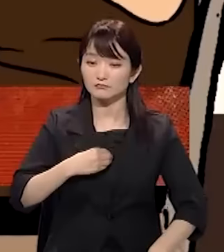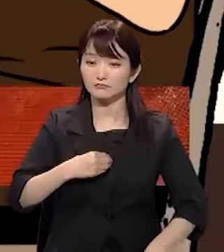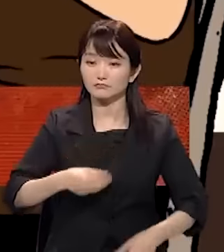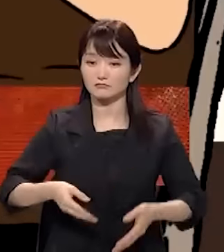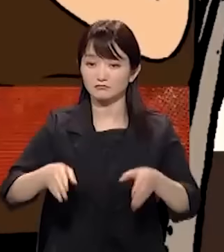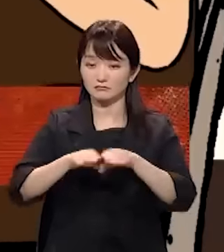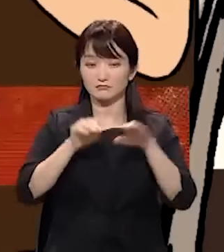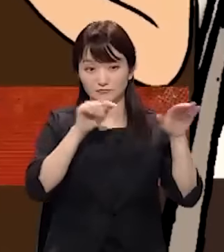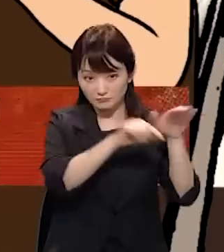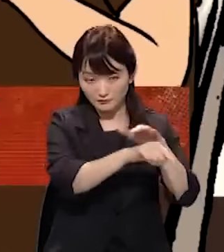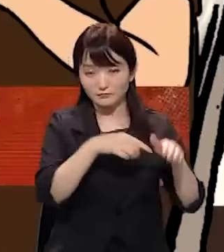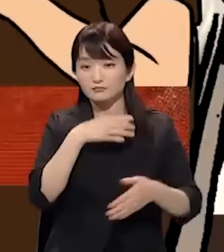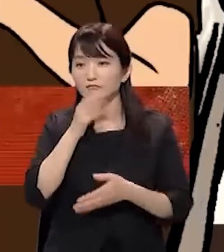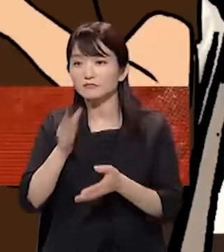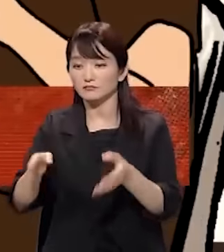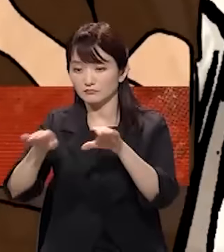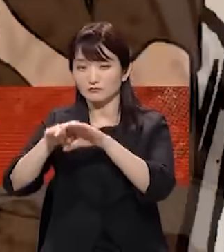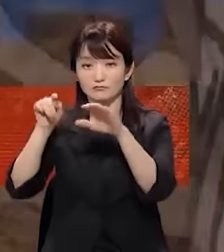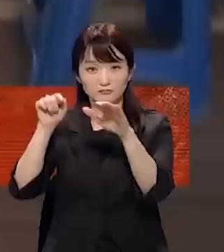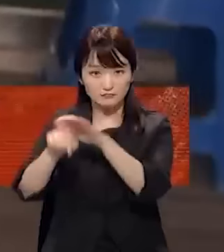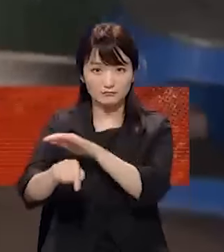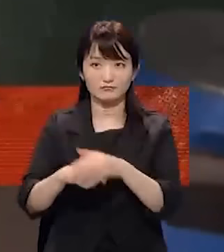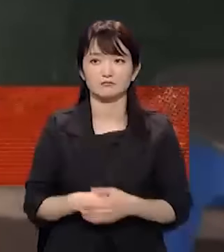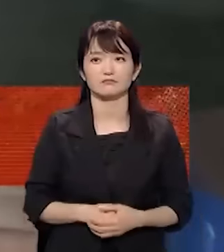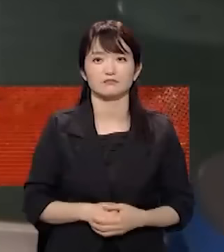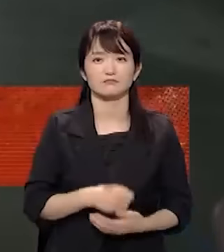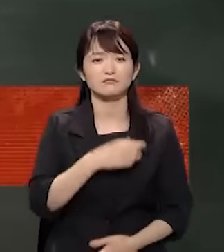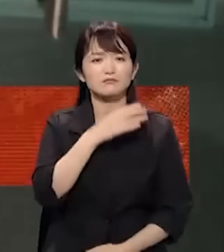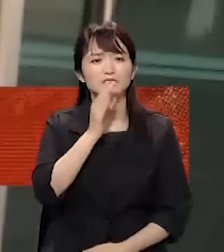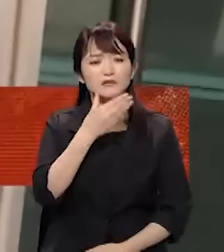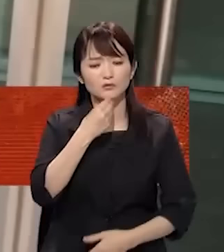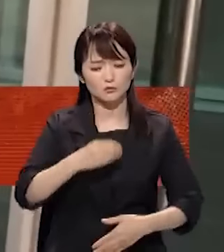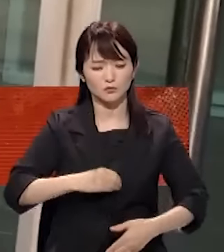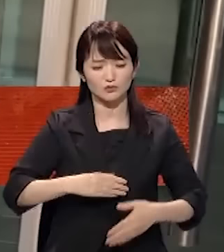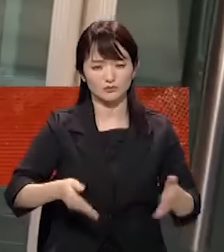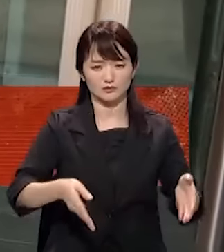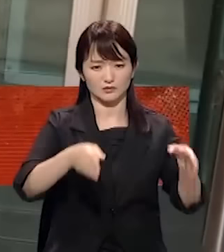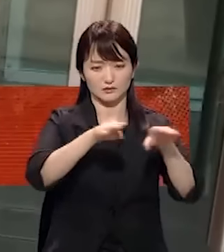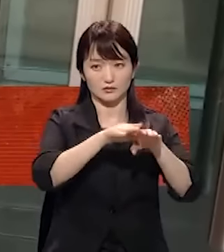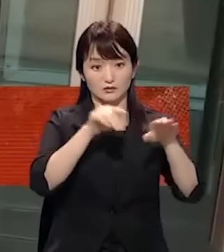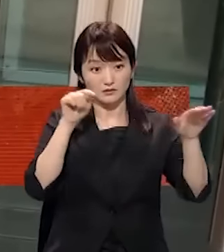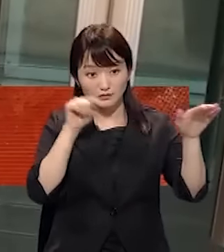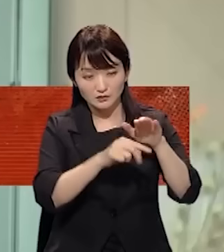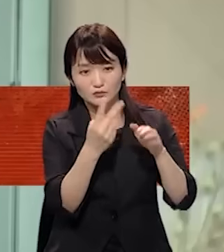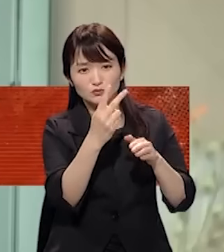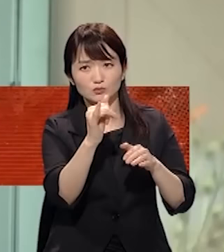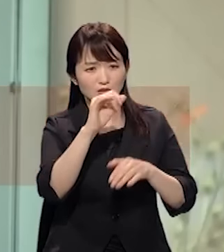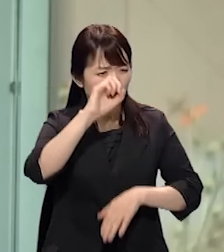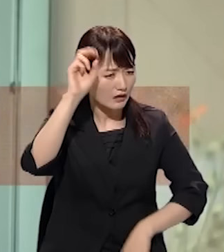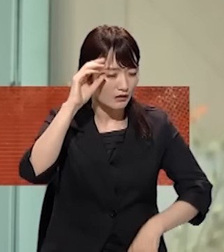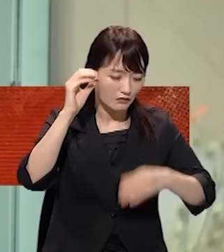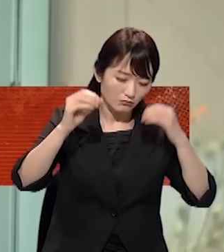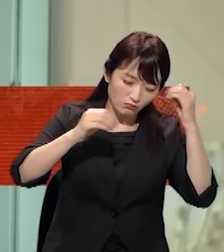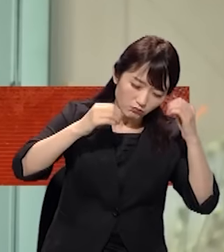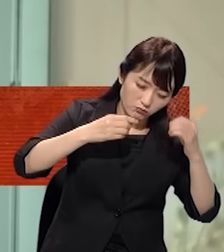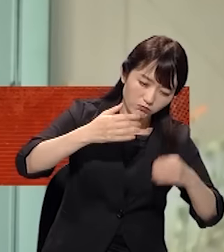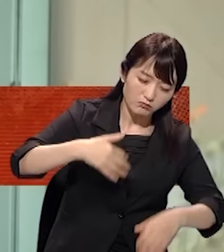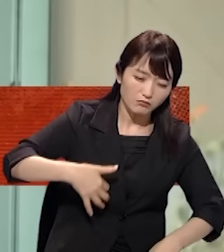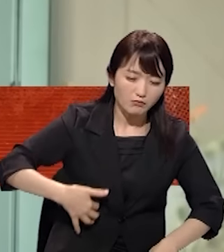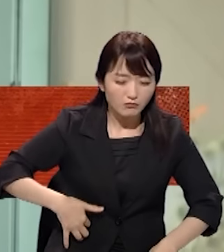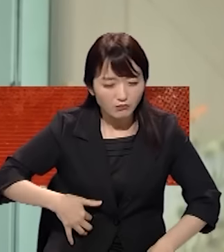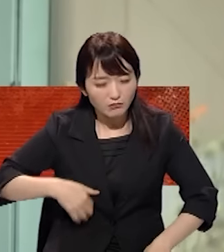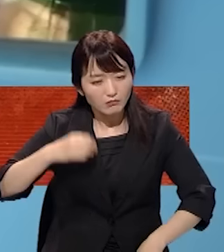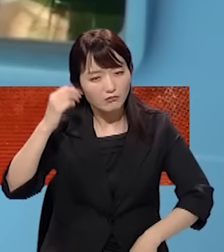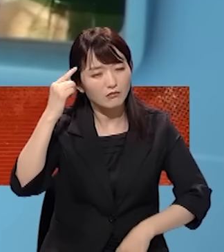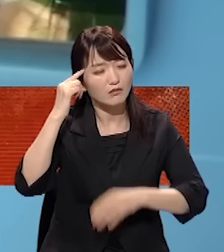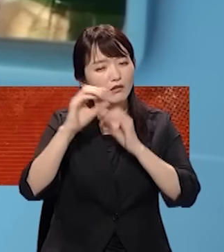경로당으로 가는 분들은 경단으로 갔는데 처음에 노인 복지가 들어갔던 두 분이 갑작스럽게 어지러움과 복통을 호소하면서 의식을 입고